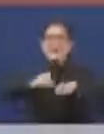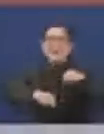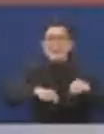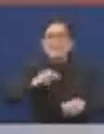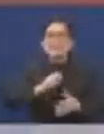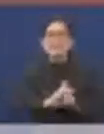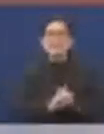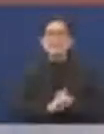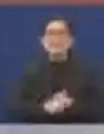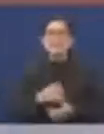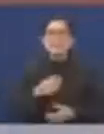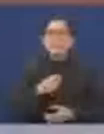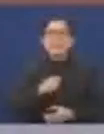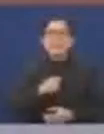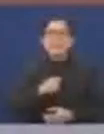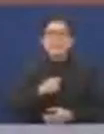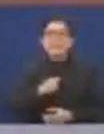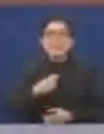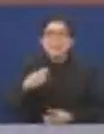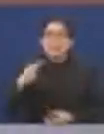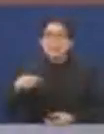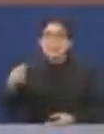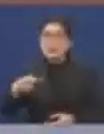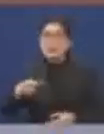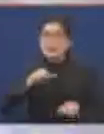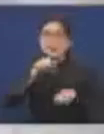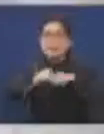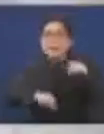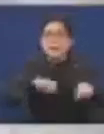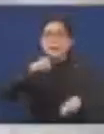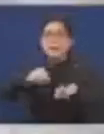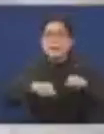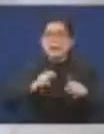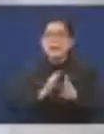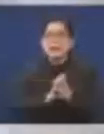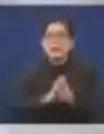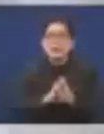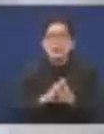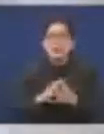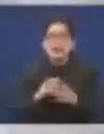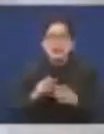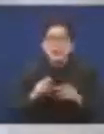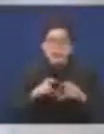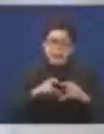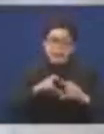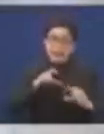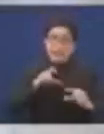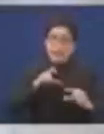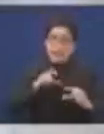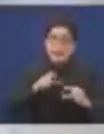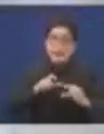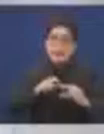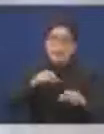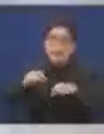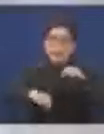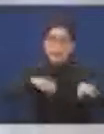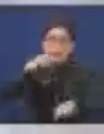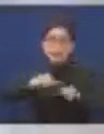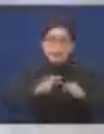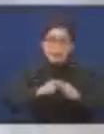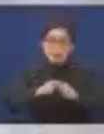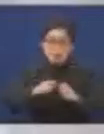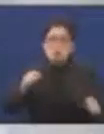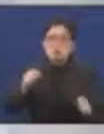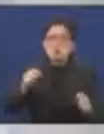Dan sering ketika naik sepeda, rantainya putus. Tapi percayalah kepada saya, Pak Prabowo,